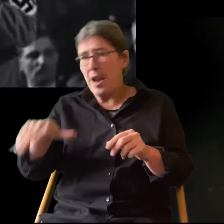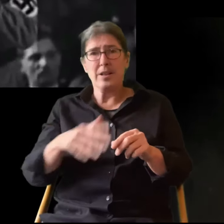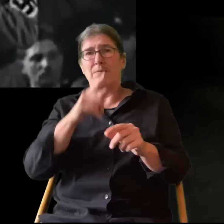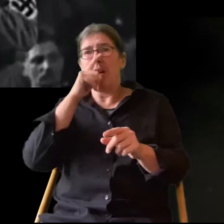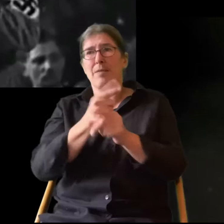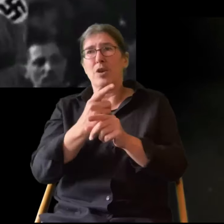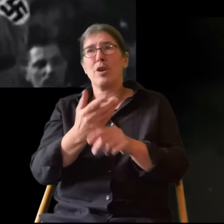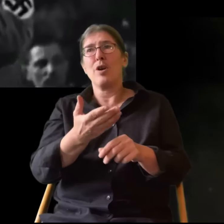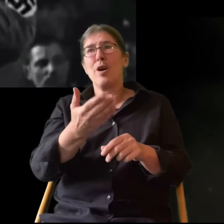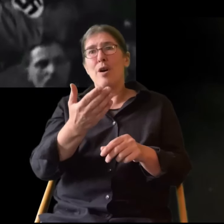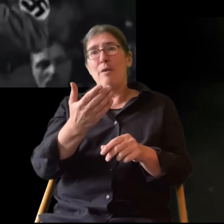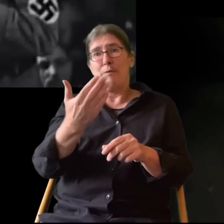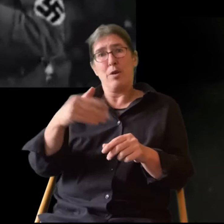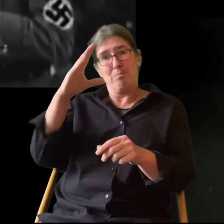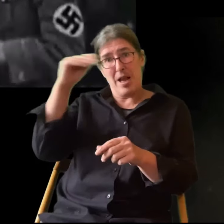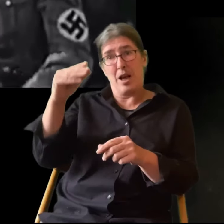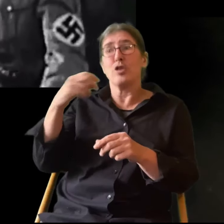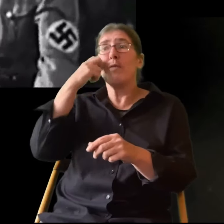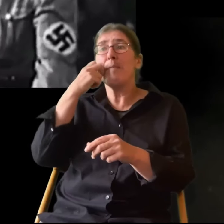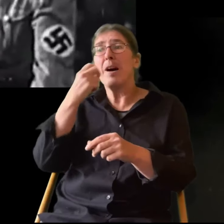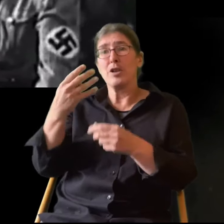Novembers 1918.